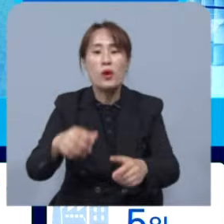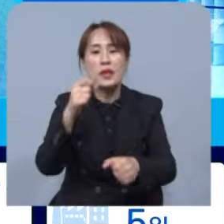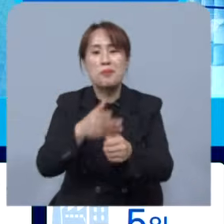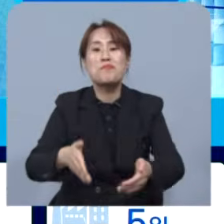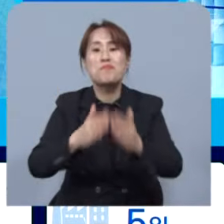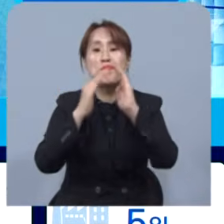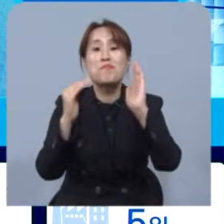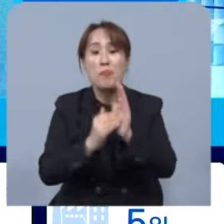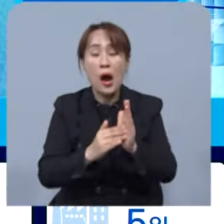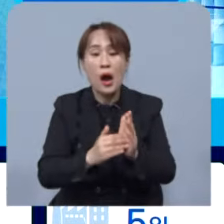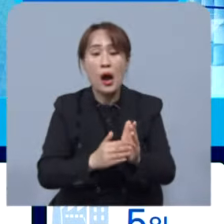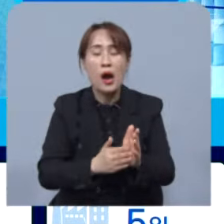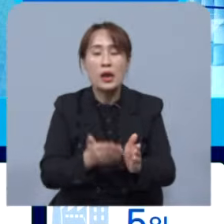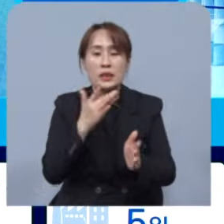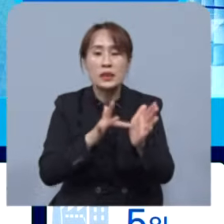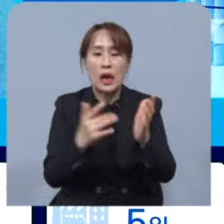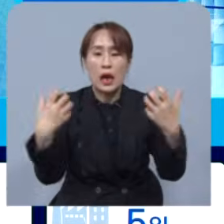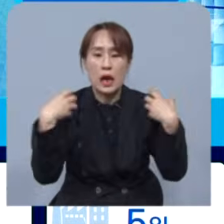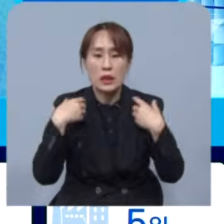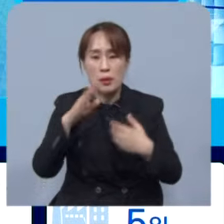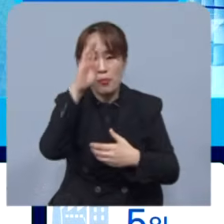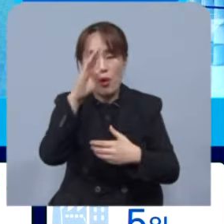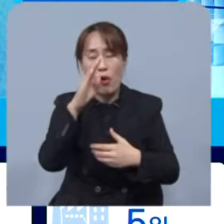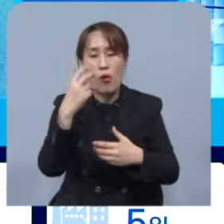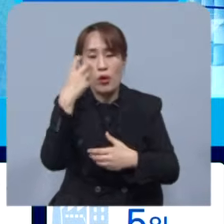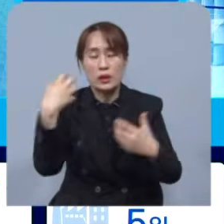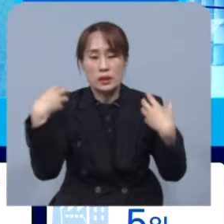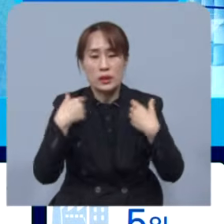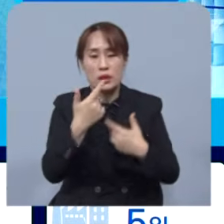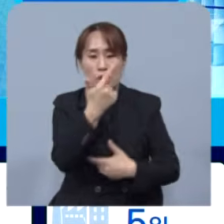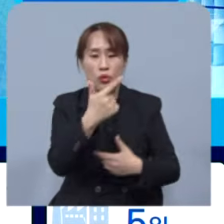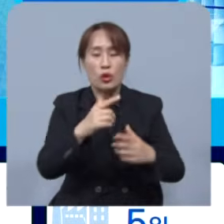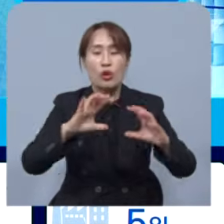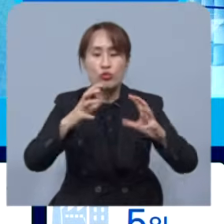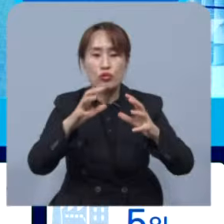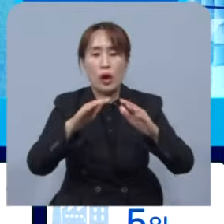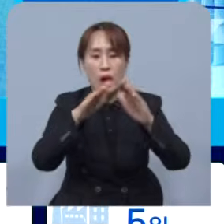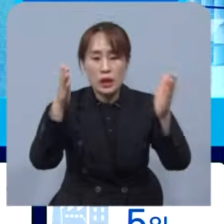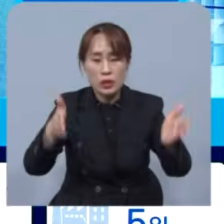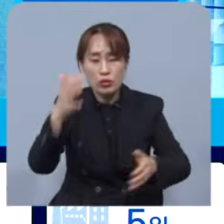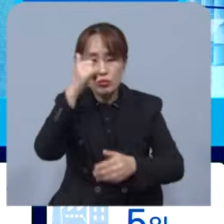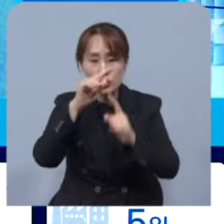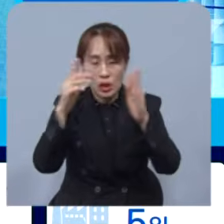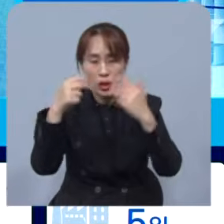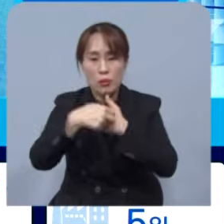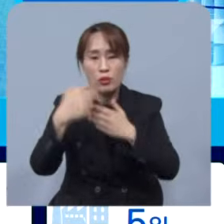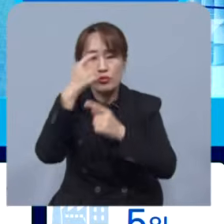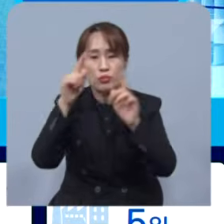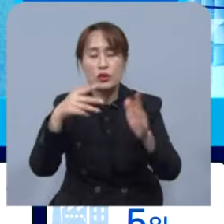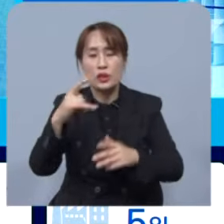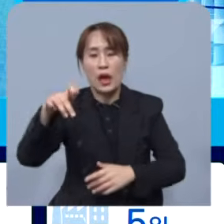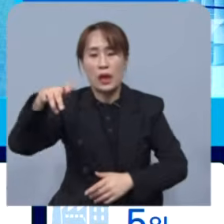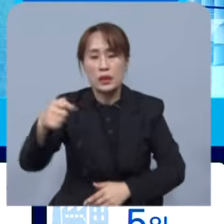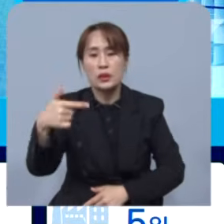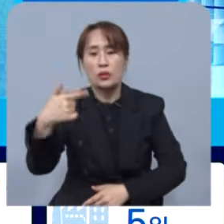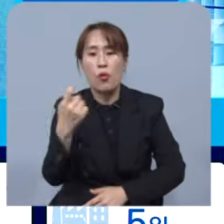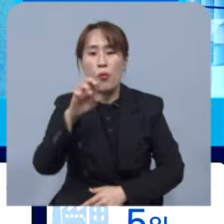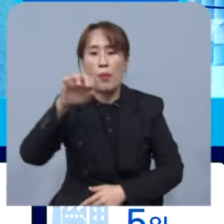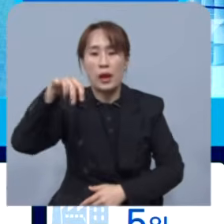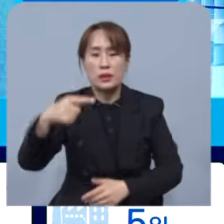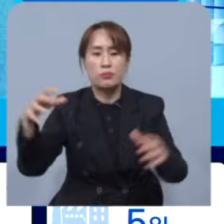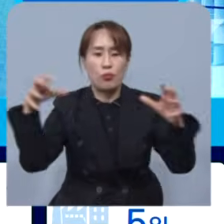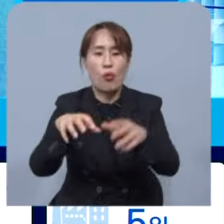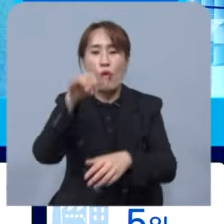있습니다. 식약처, 질병청 등 6개 국책기관, 충북대병원, 충북테크노파크 등이